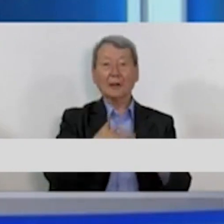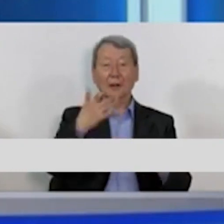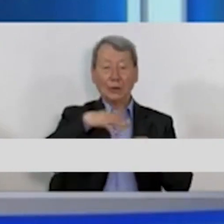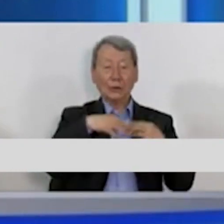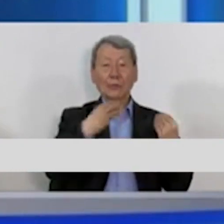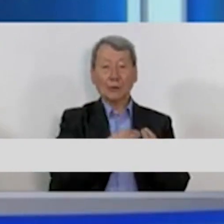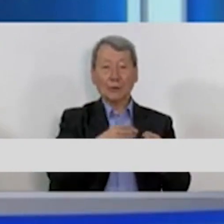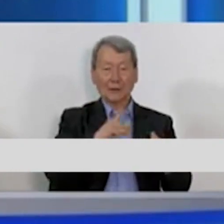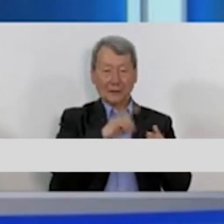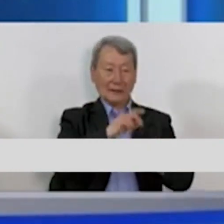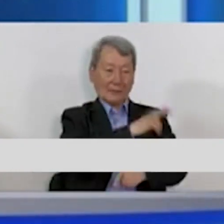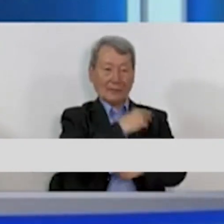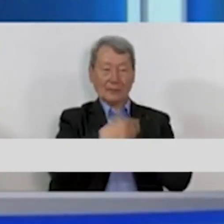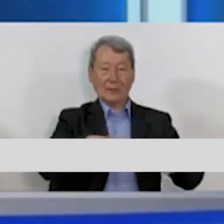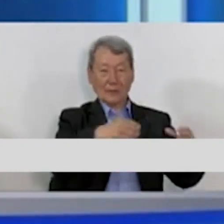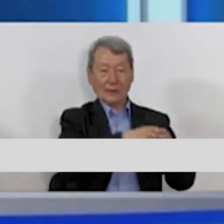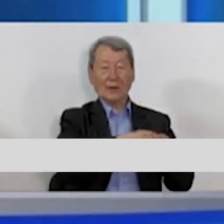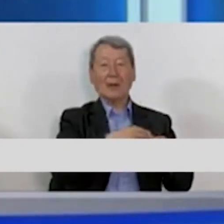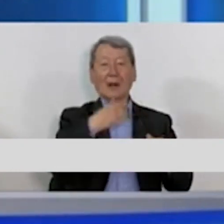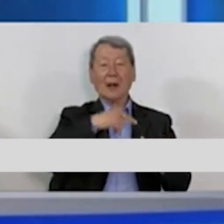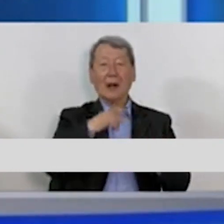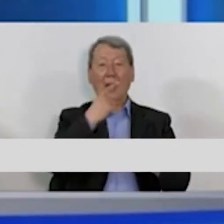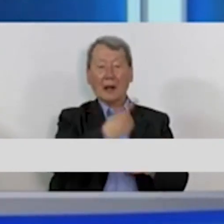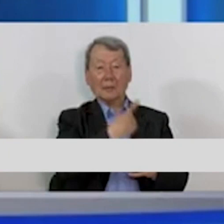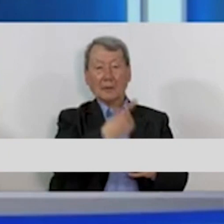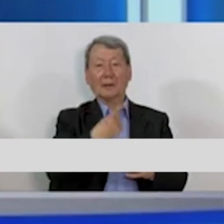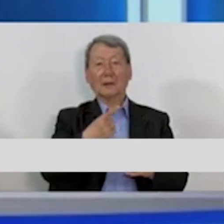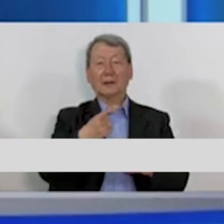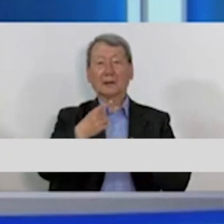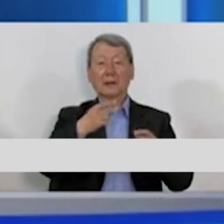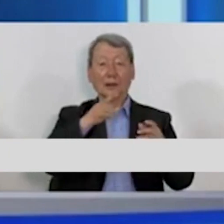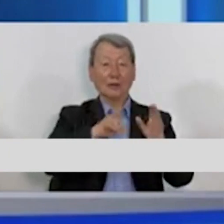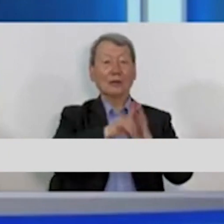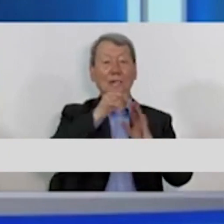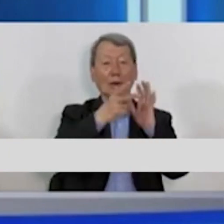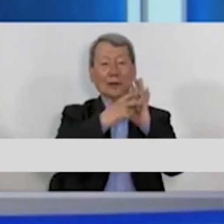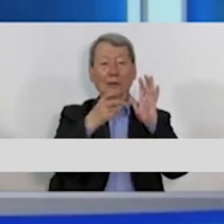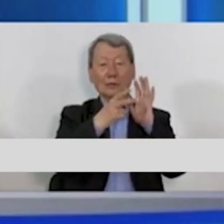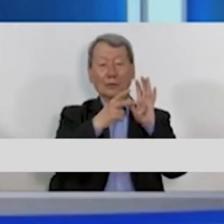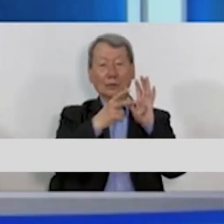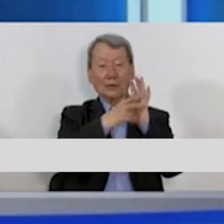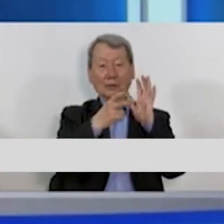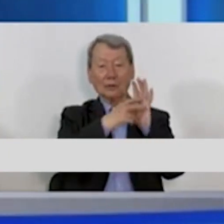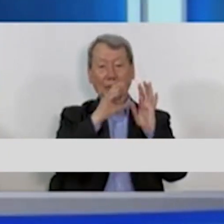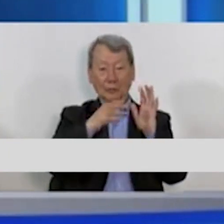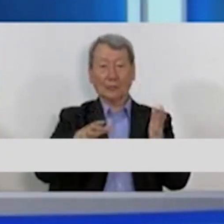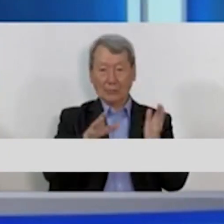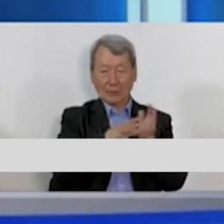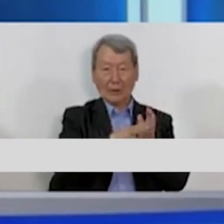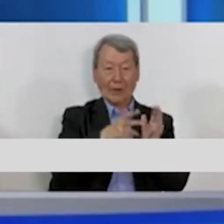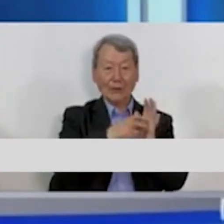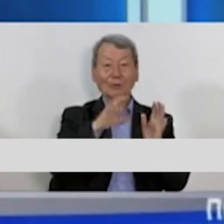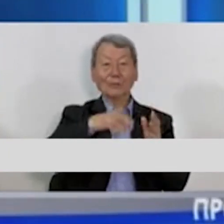Үй бүлөгө көмөк. Бул ар бир жан башына 810 сомдон туура келет.